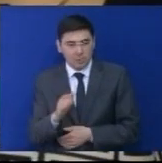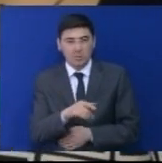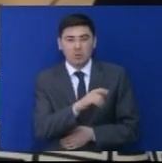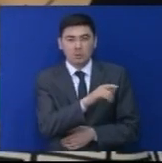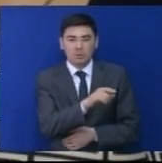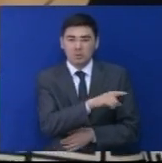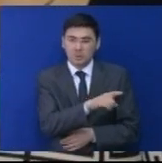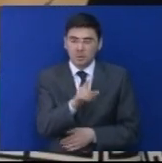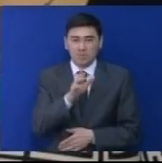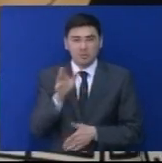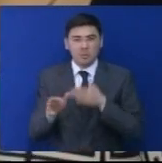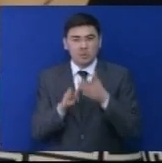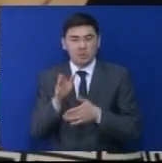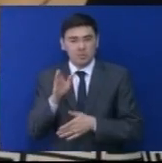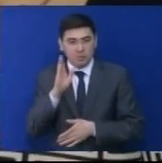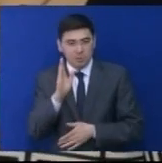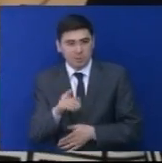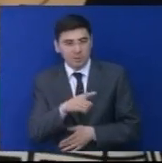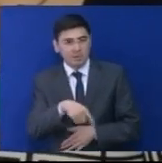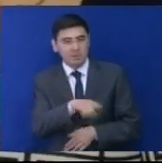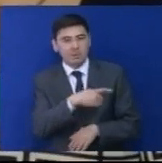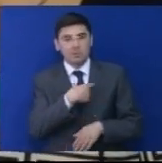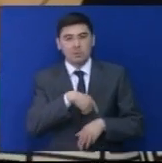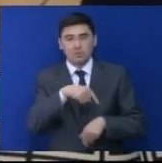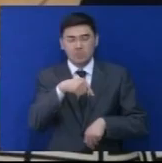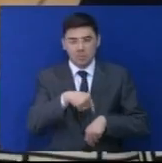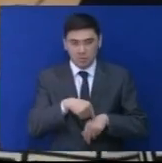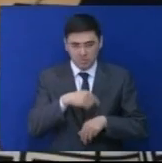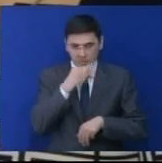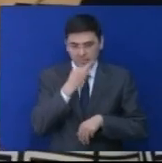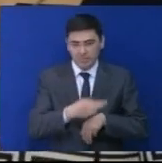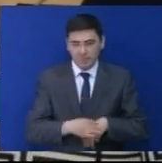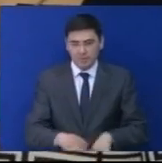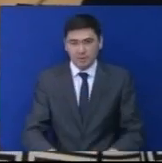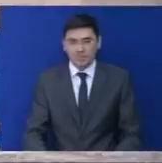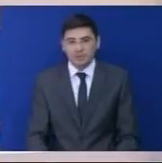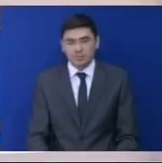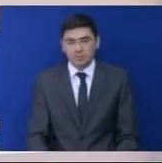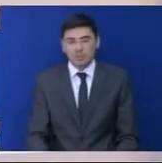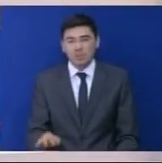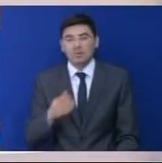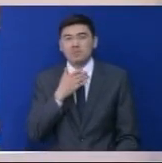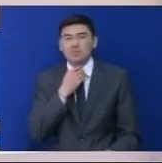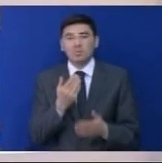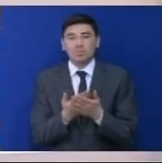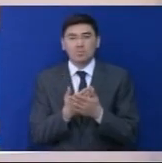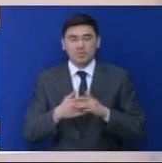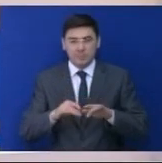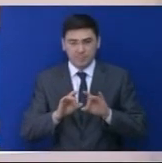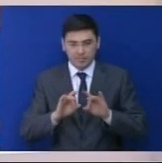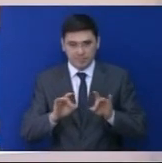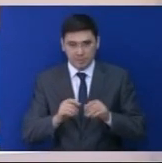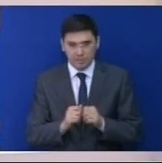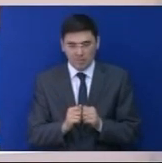необходимо всем. Это наша обязанность, так как мы являемся гражданами Республики Казахстан. К новостям региона. В преддверии